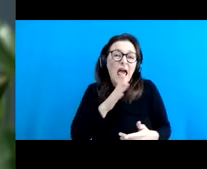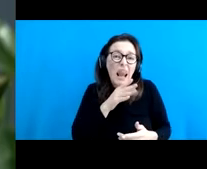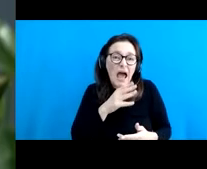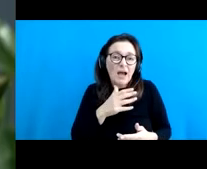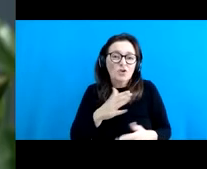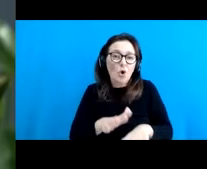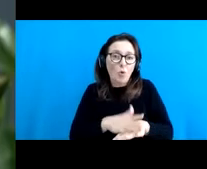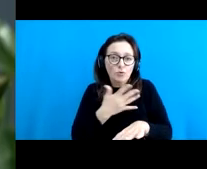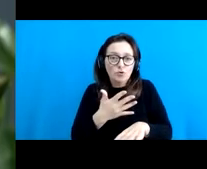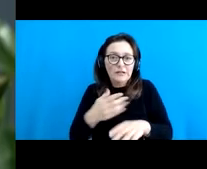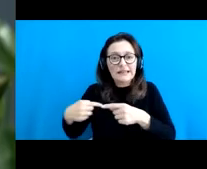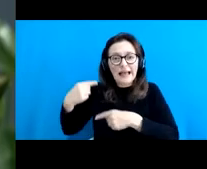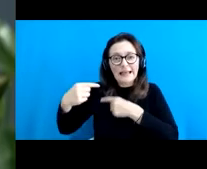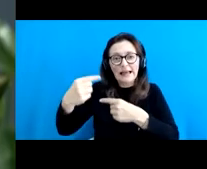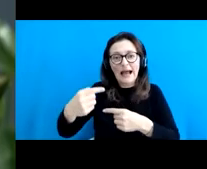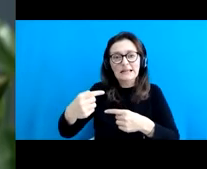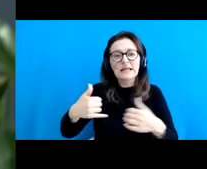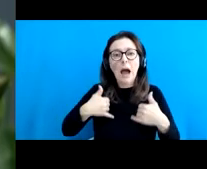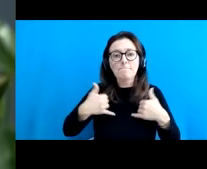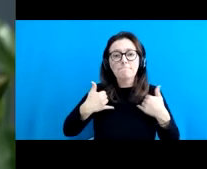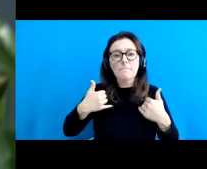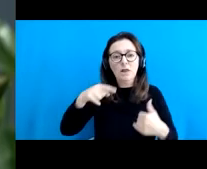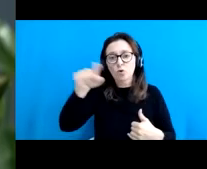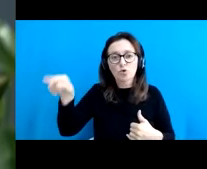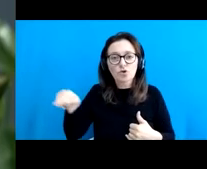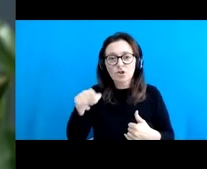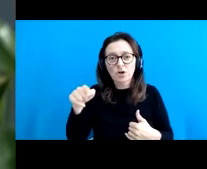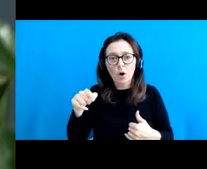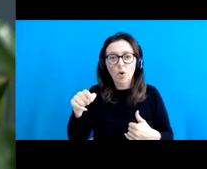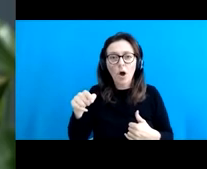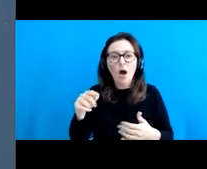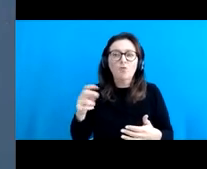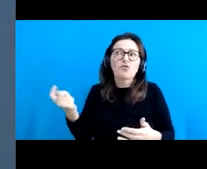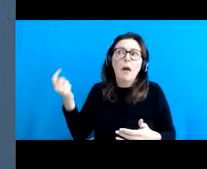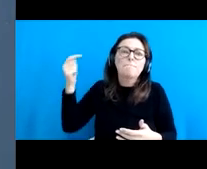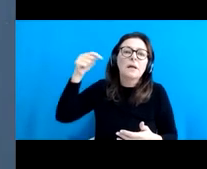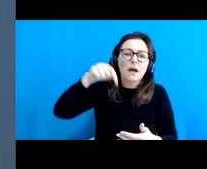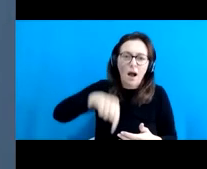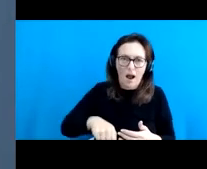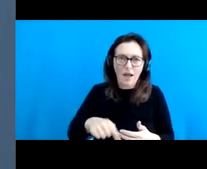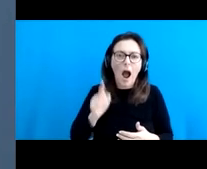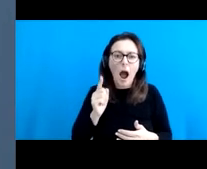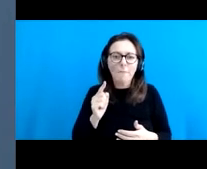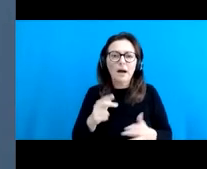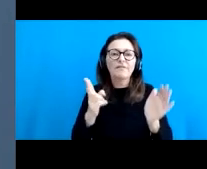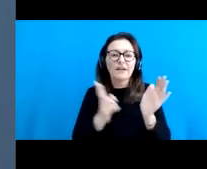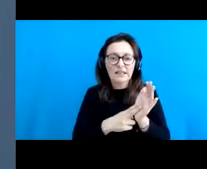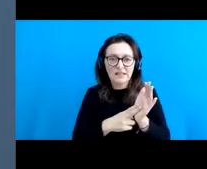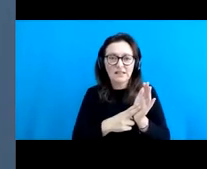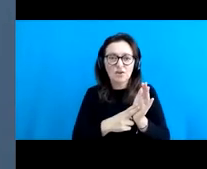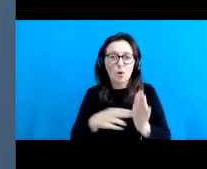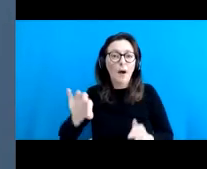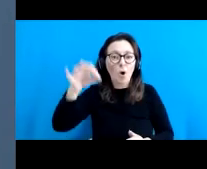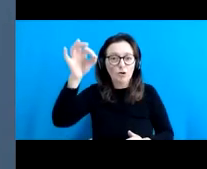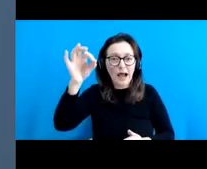da generacije mladostnikov in odraslih z avtističnimi motnjami šele prihajajo. V resnici pa so že davno tu, med